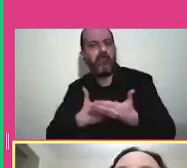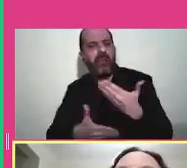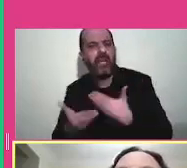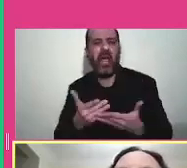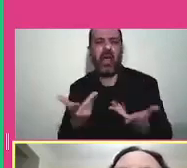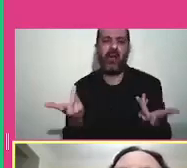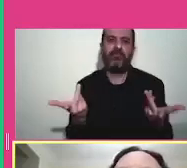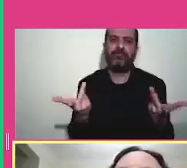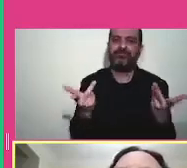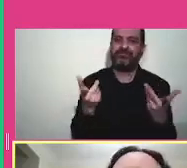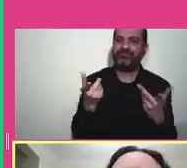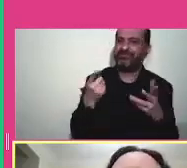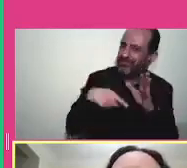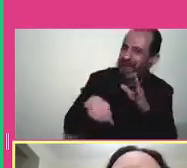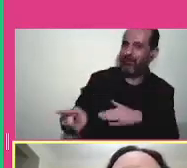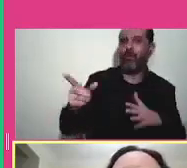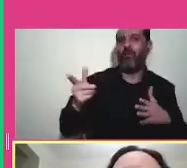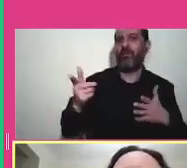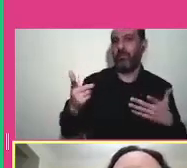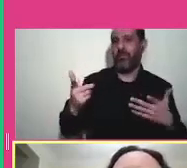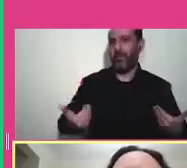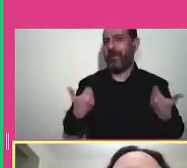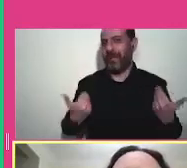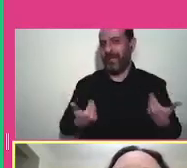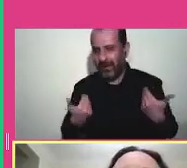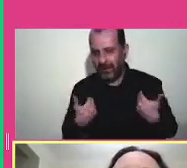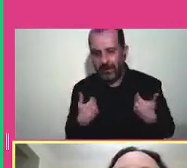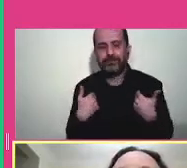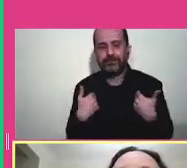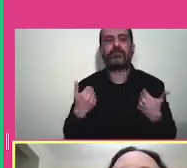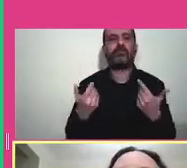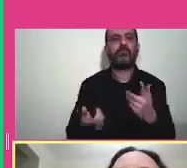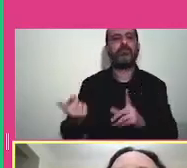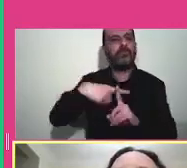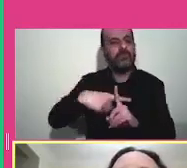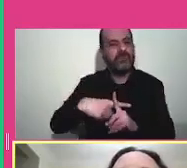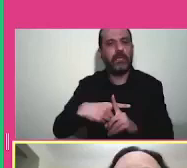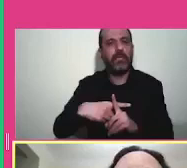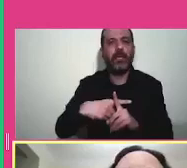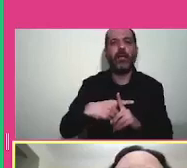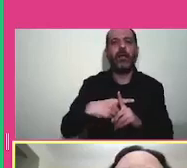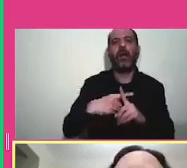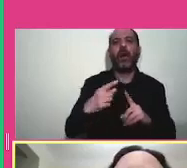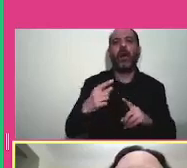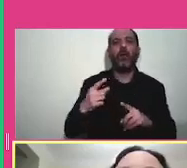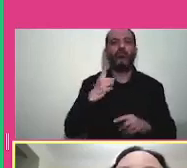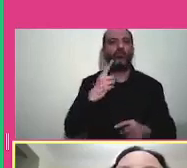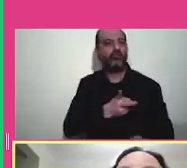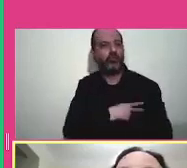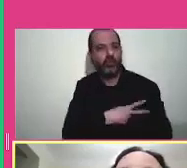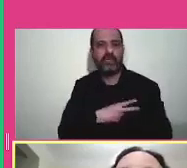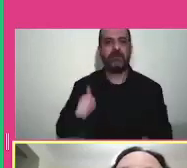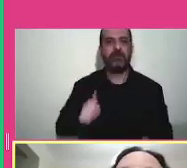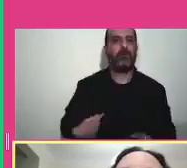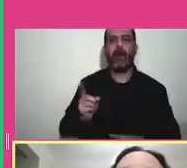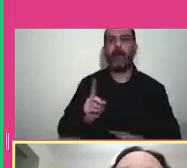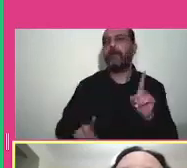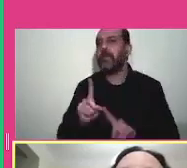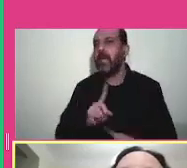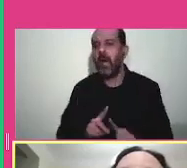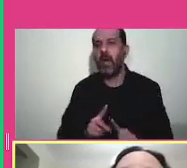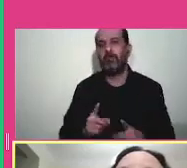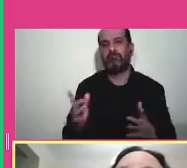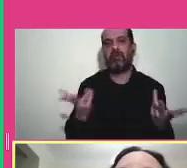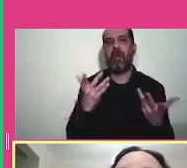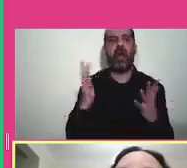παιχνιδιού αλλά και με το πώς μπορούμε να... ποιες είναι οι ορθές συμπεριφορές απέναντι